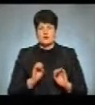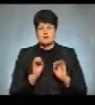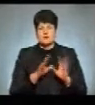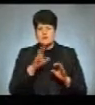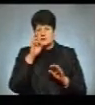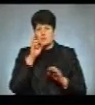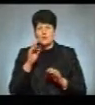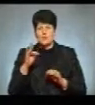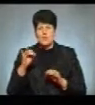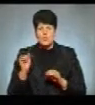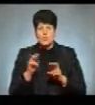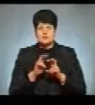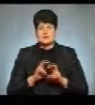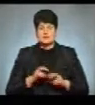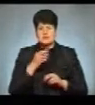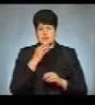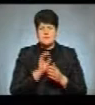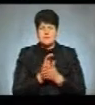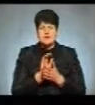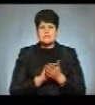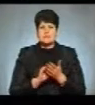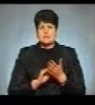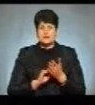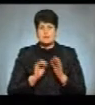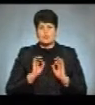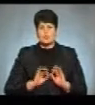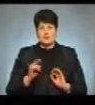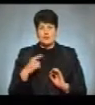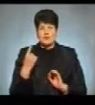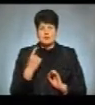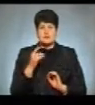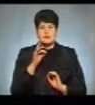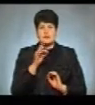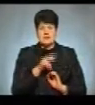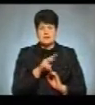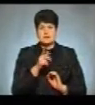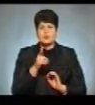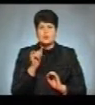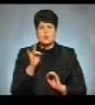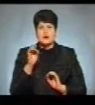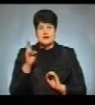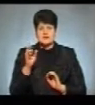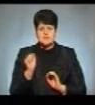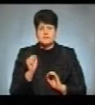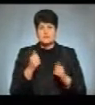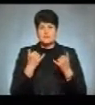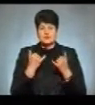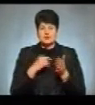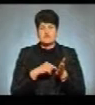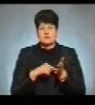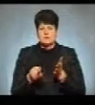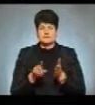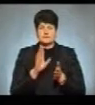бюро розслідувань, повідомила прес-секретар прокурора області Леся Гурецька. Травмовану в ДТП Уляну Полешок сьогодні виписали